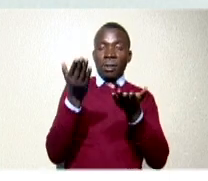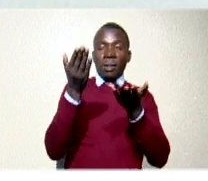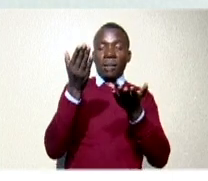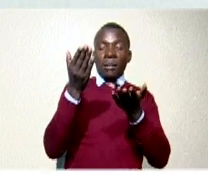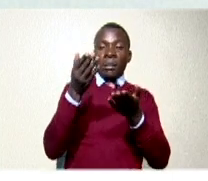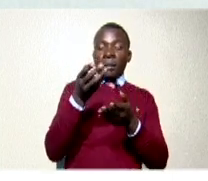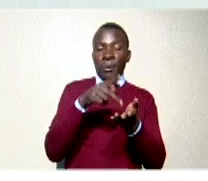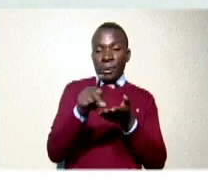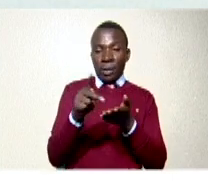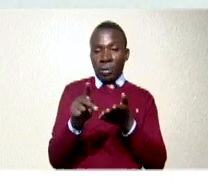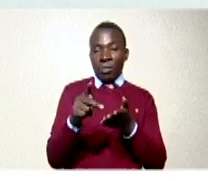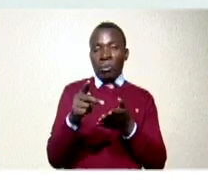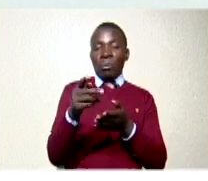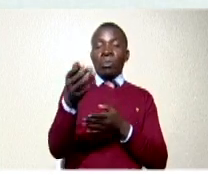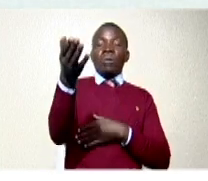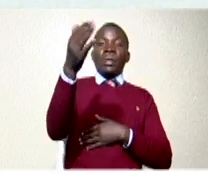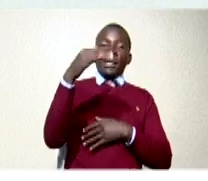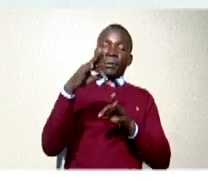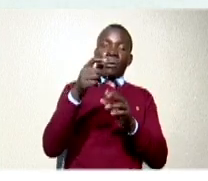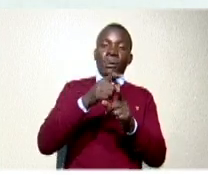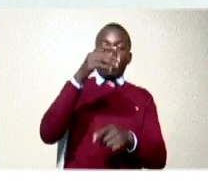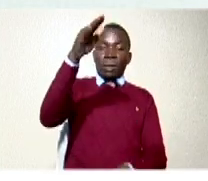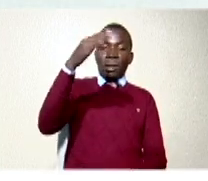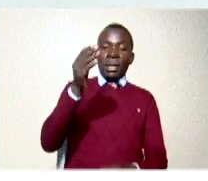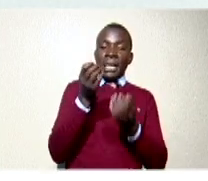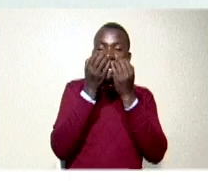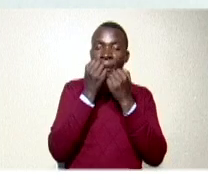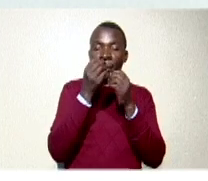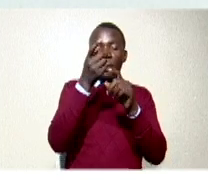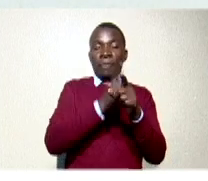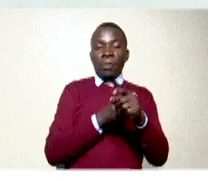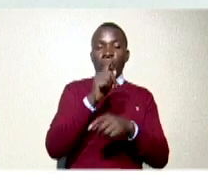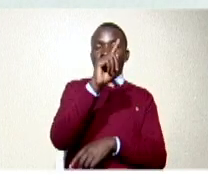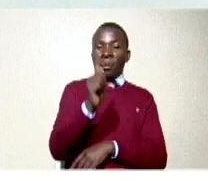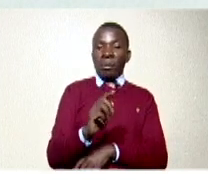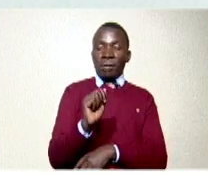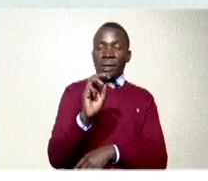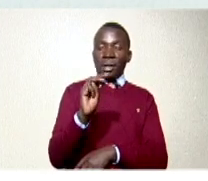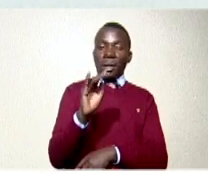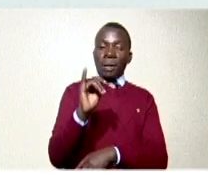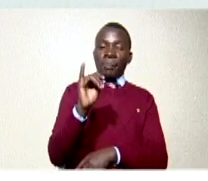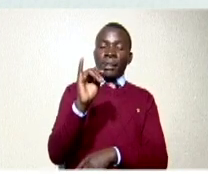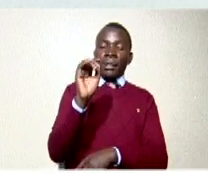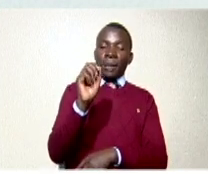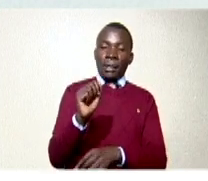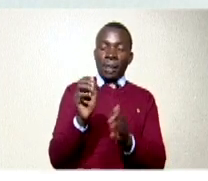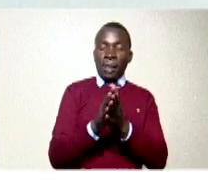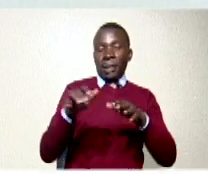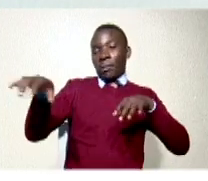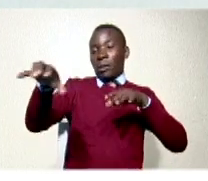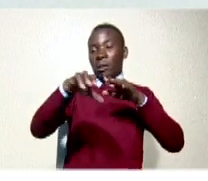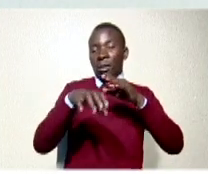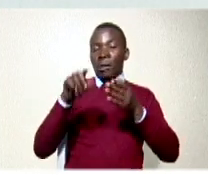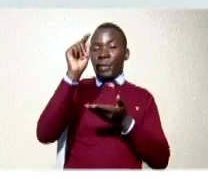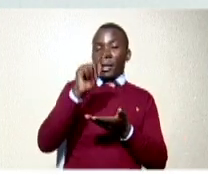hanze nk'ibigori ari muri Zambia ari no mu karere bizagabanya icyo kibazo dufite